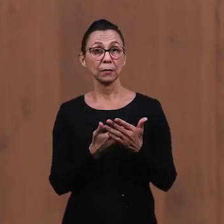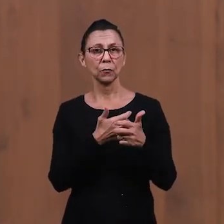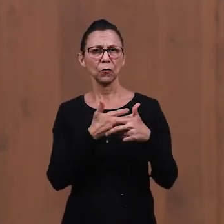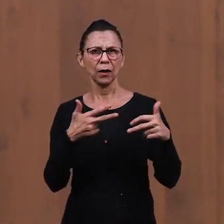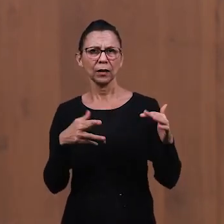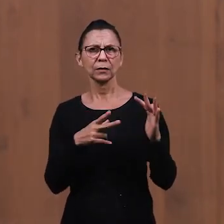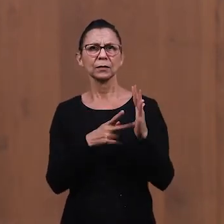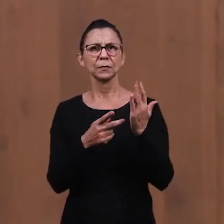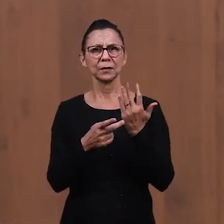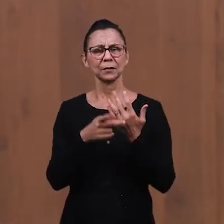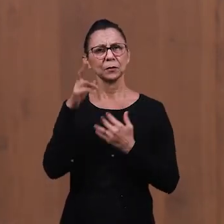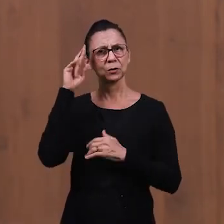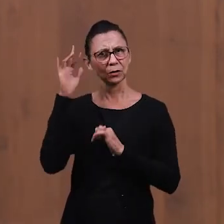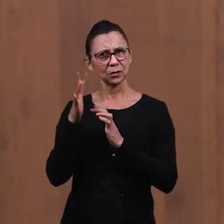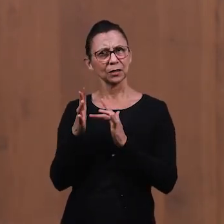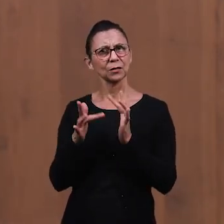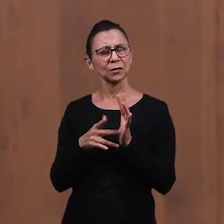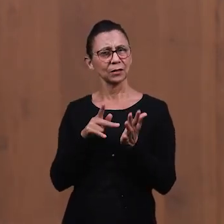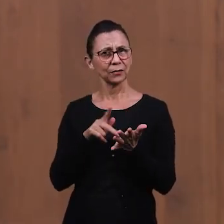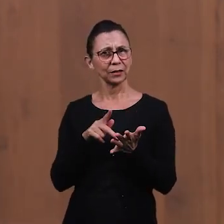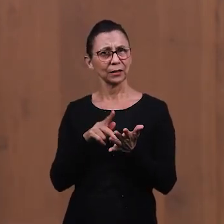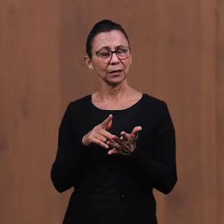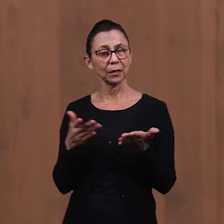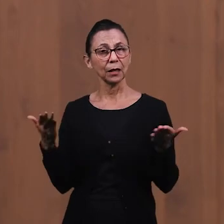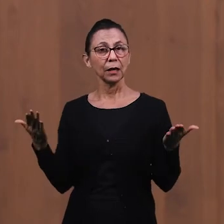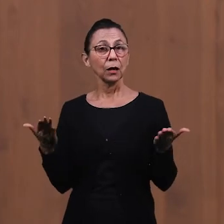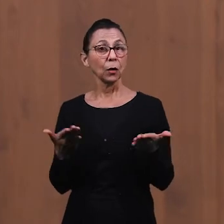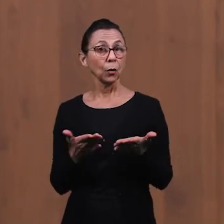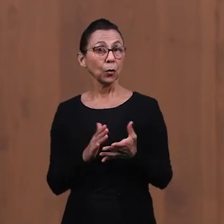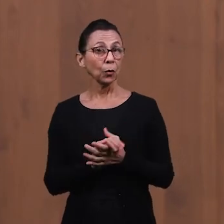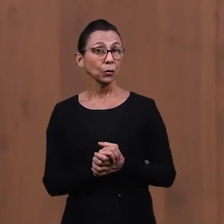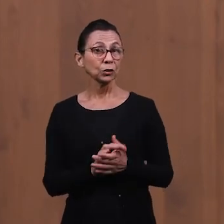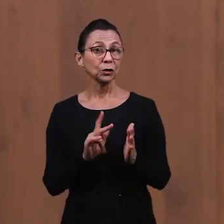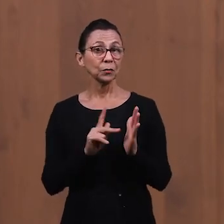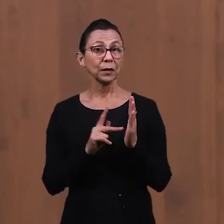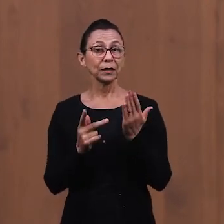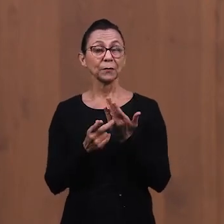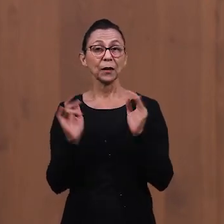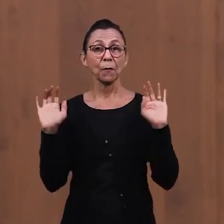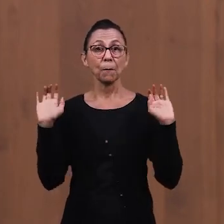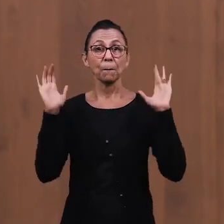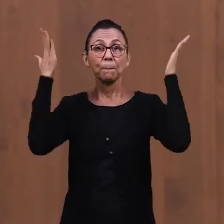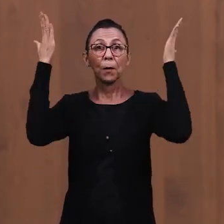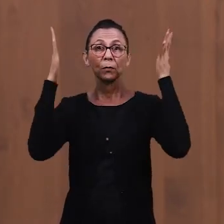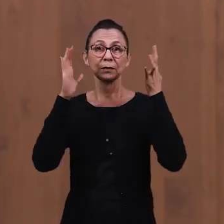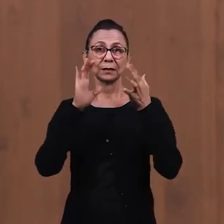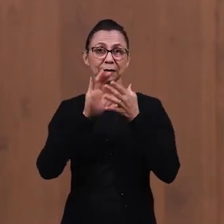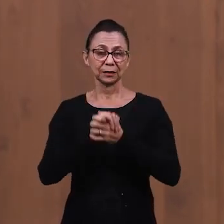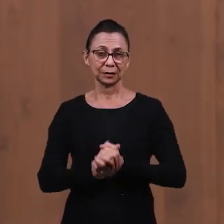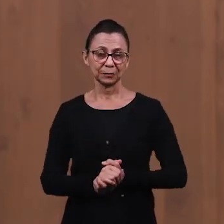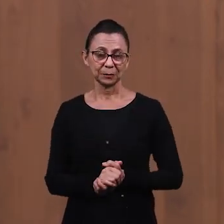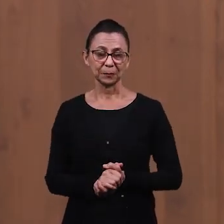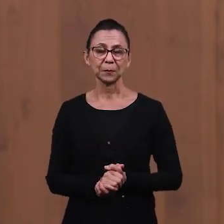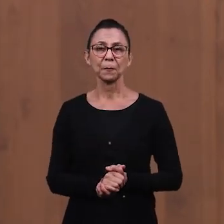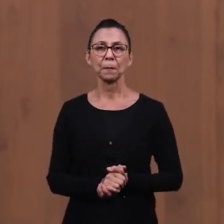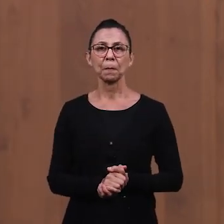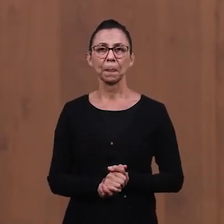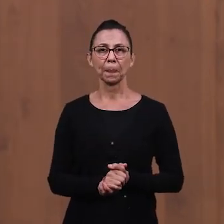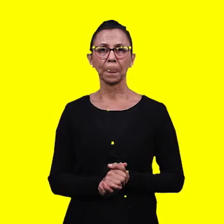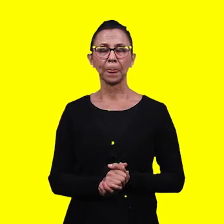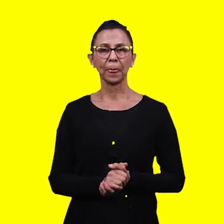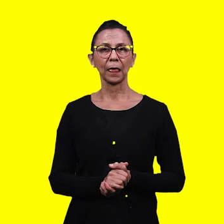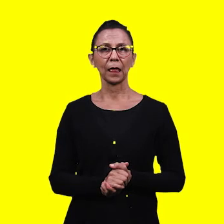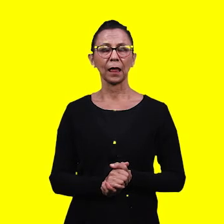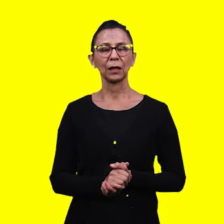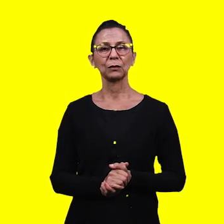Nous avons étudié les paraboles du Seigneur Jésus, n'est-ce pas? Aujourd'hui, nous allons compter la parabole des noces. Le Seigneur a un grand enseignement pour nous.